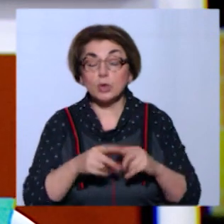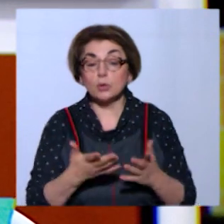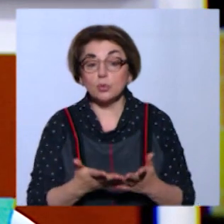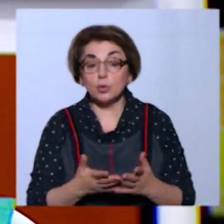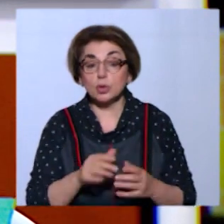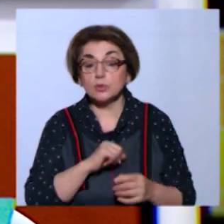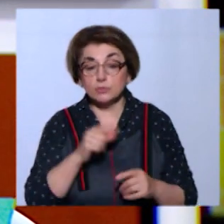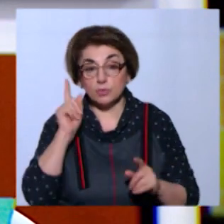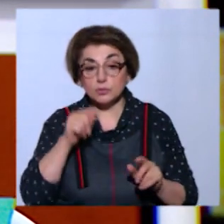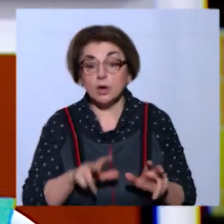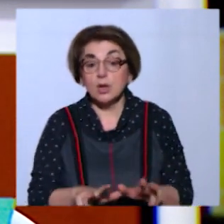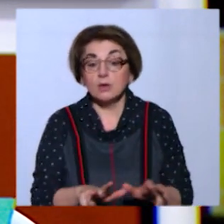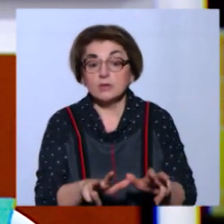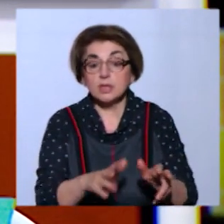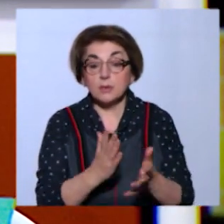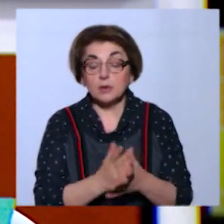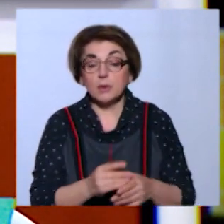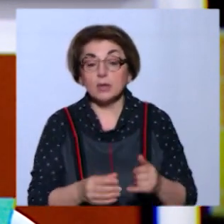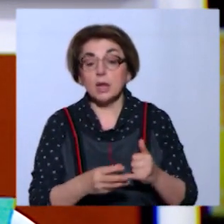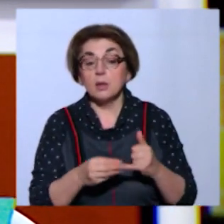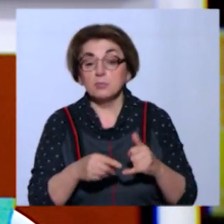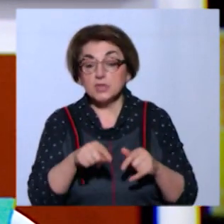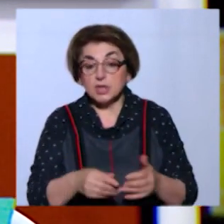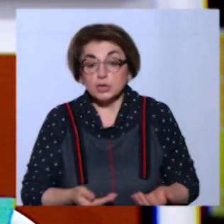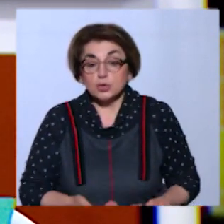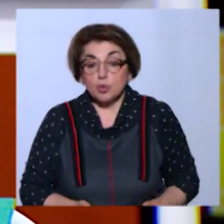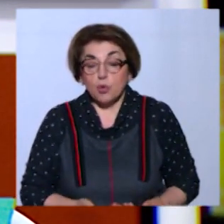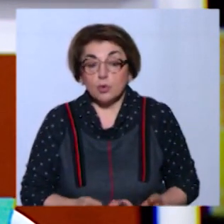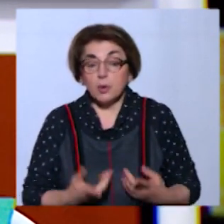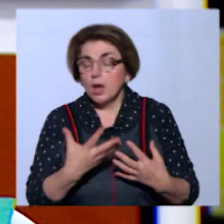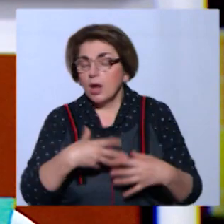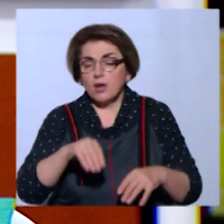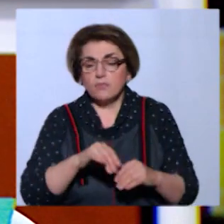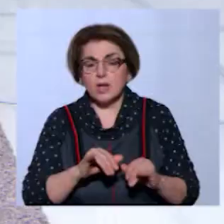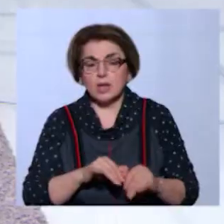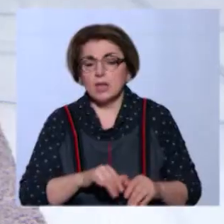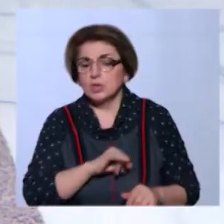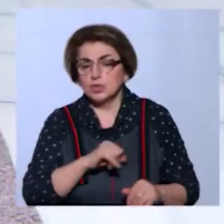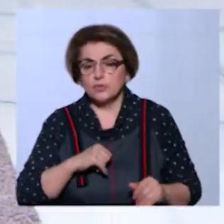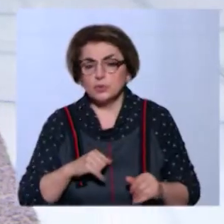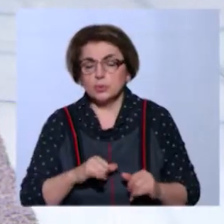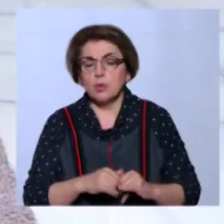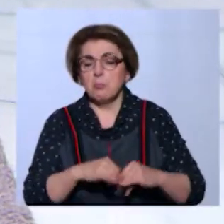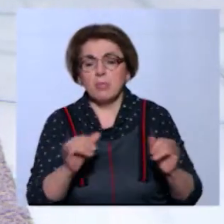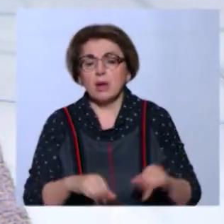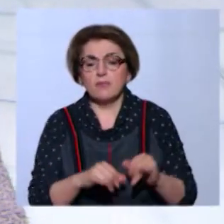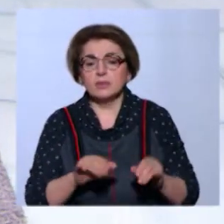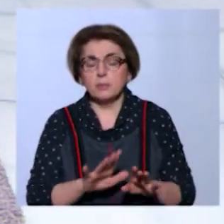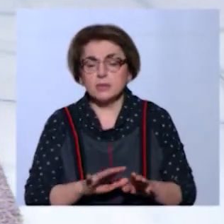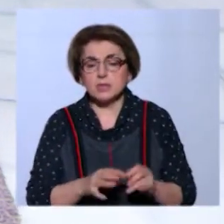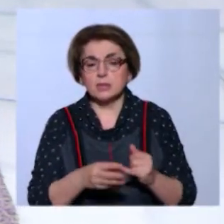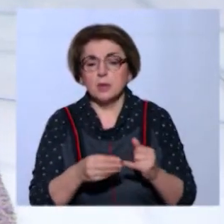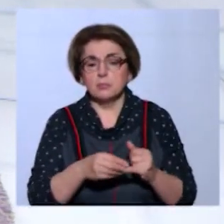არიან ხმელეთის ბინადარი, ყველა სახეობა მრავლდება ხმელეთზე. ის მაგალითად ის სახეობები,